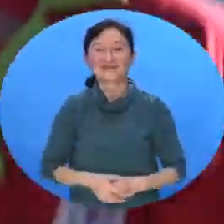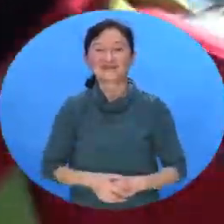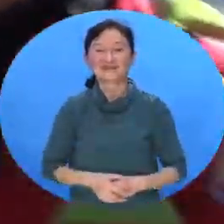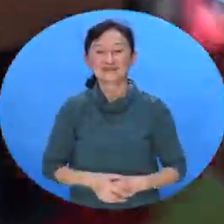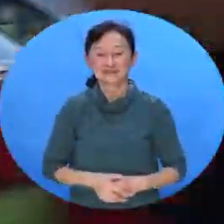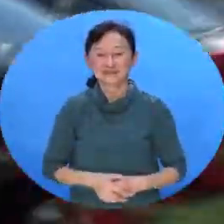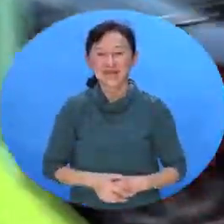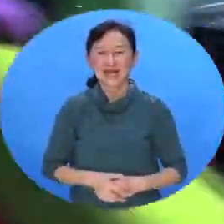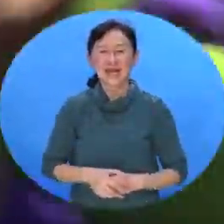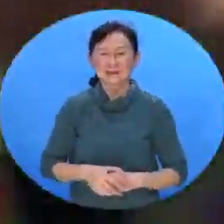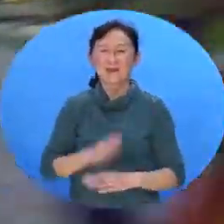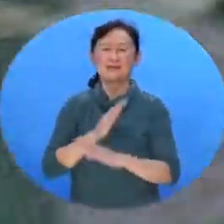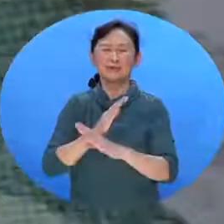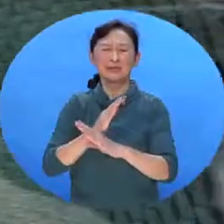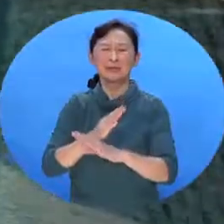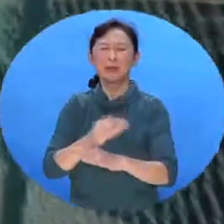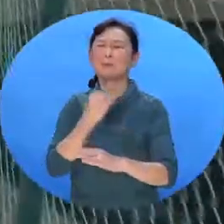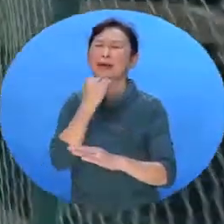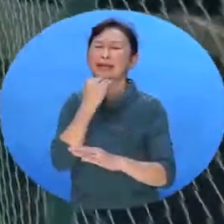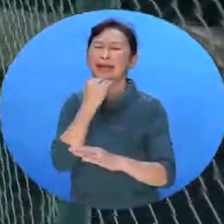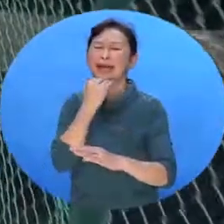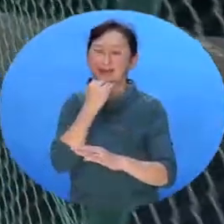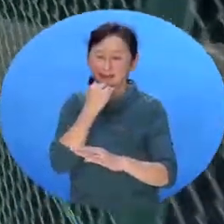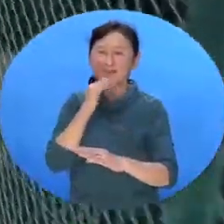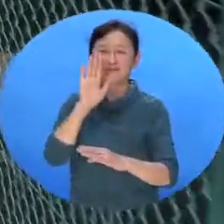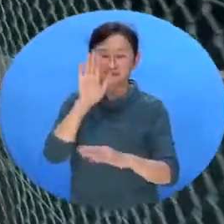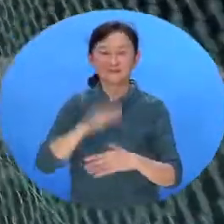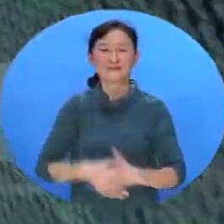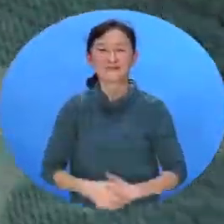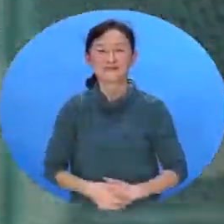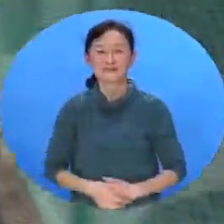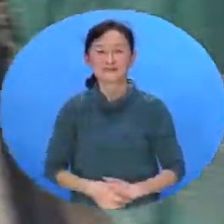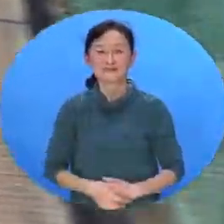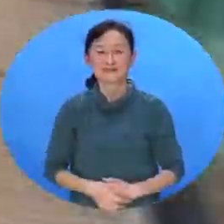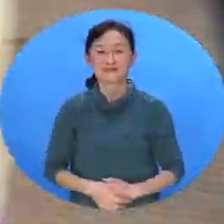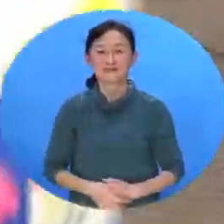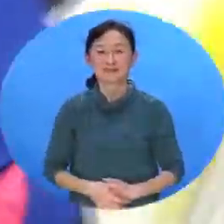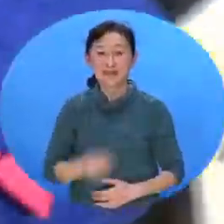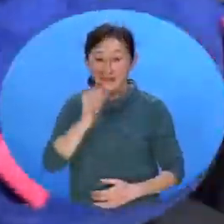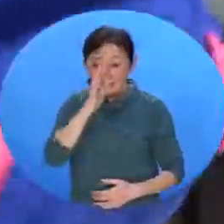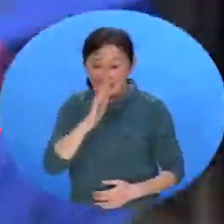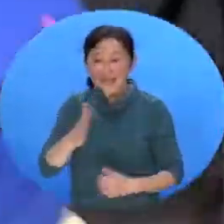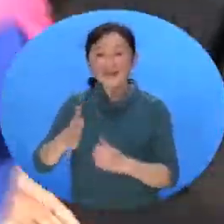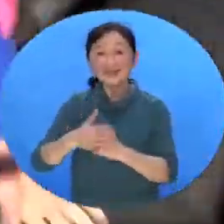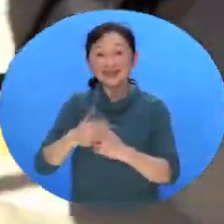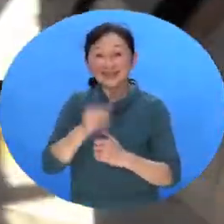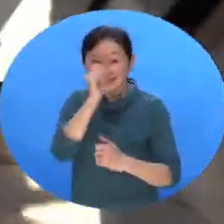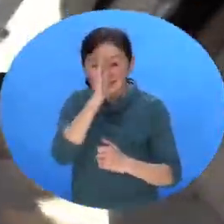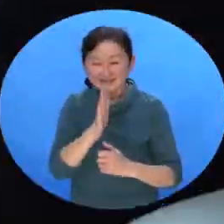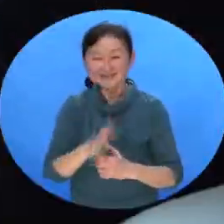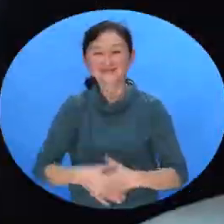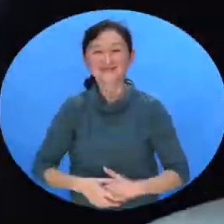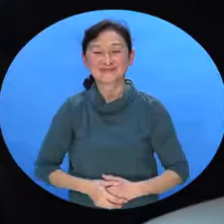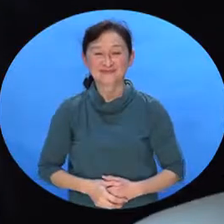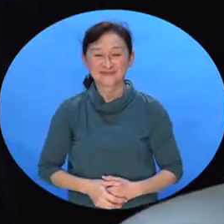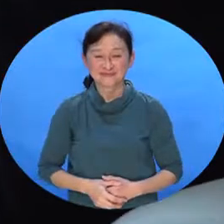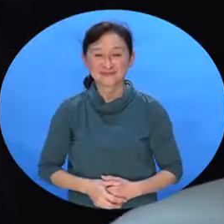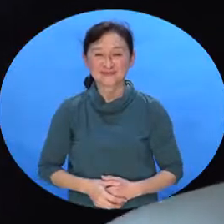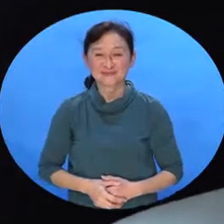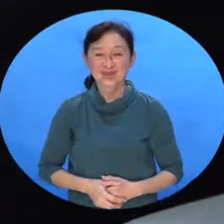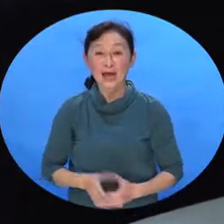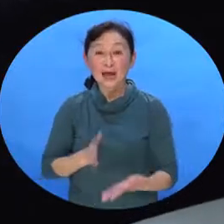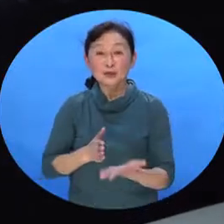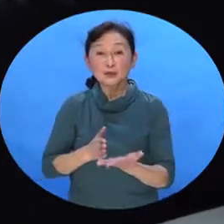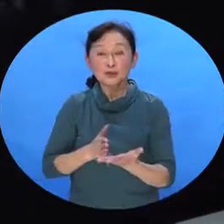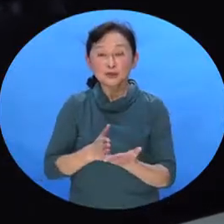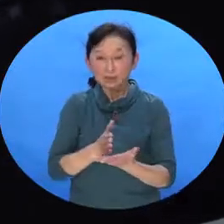ニーの膝の上に乗る じゃん。いや、ダメ。後でね、じゃあまたね、バイバイ。 縦社会だよ。 すいません、お世話になります。よろしくお願いします。 それでは